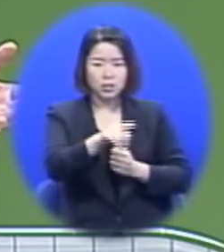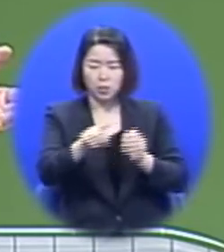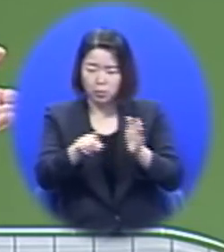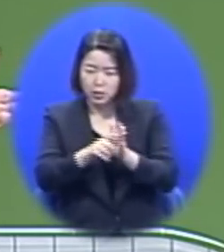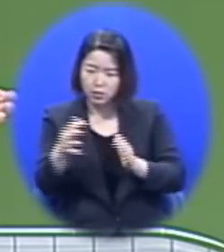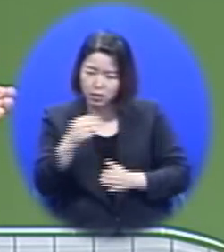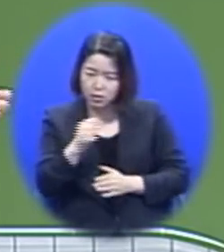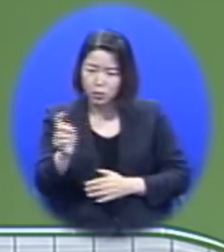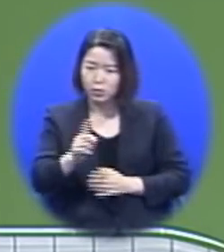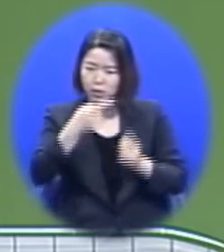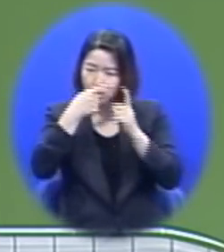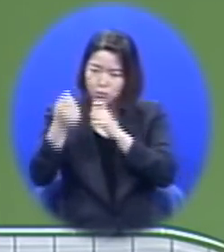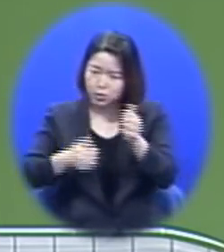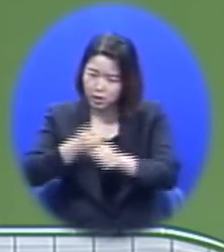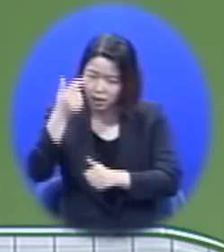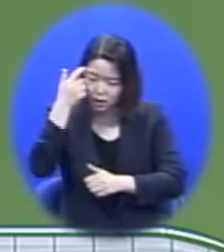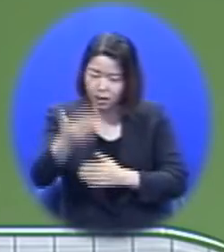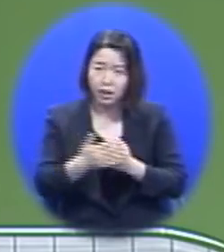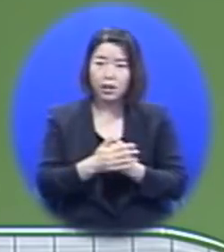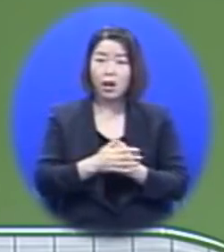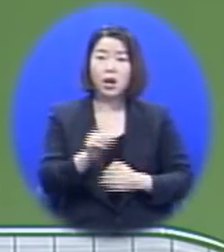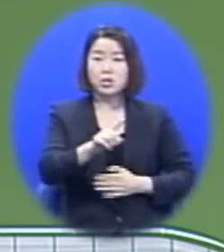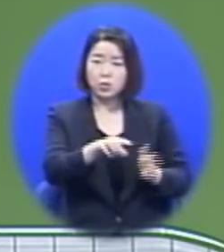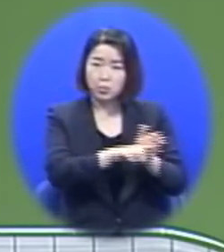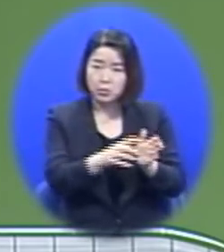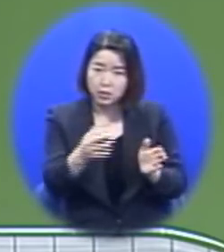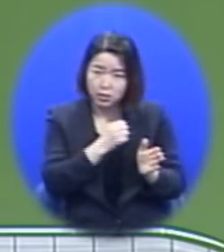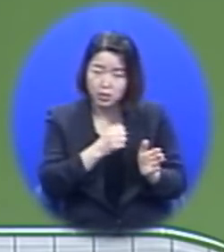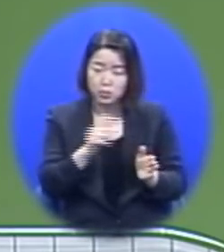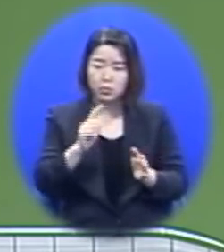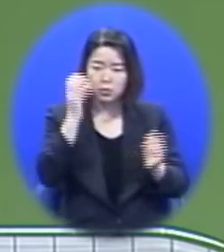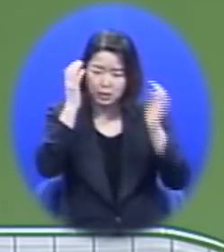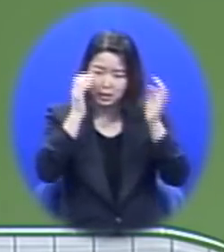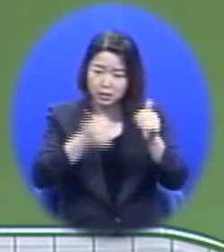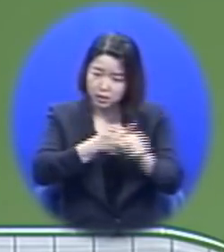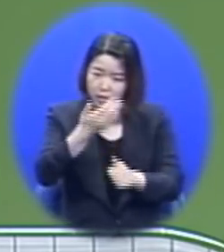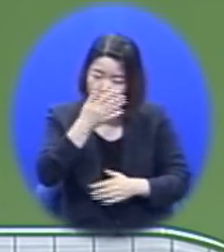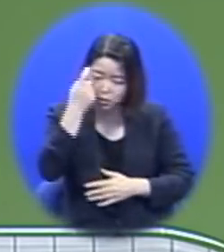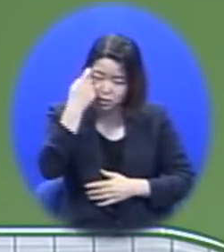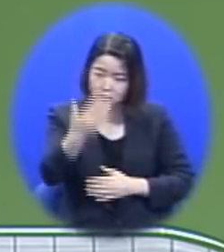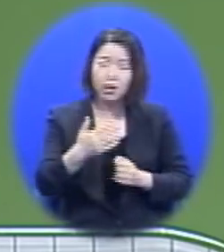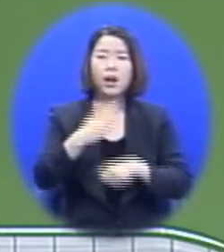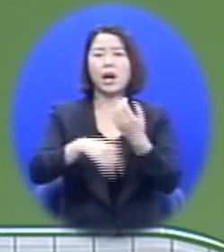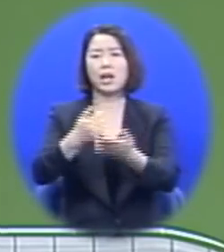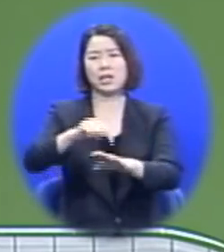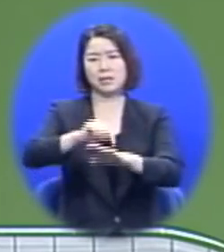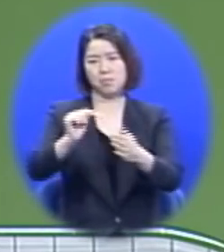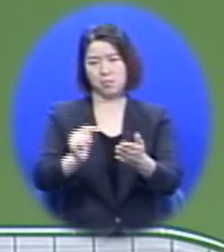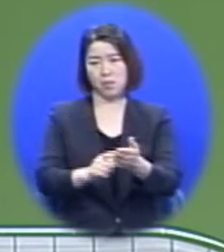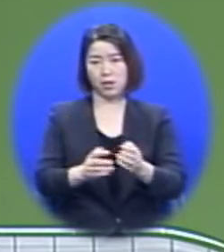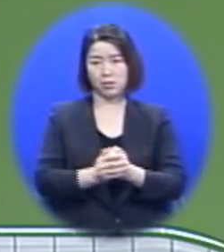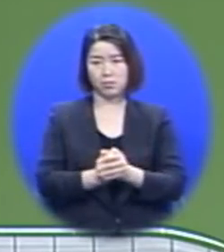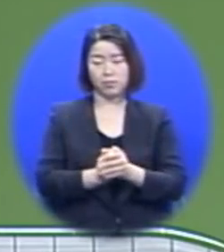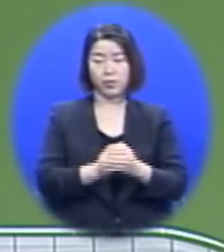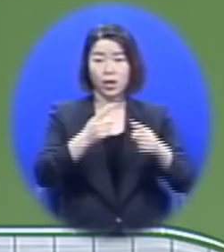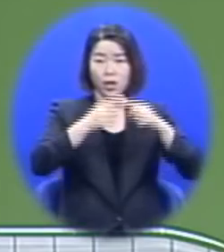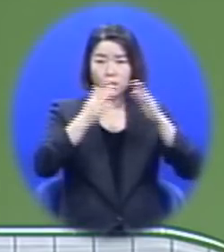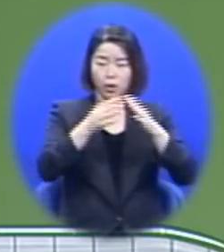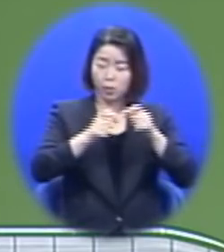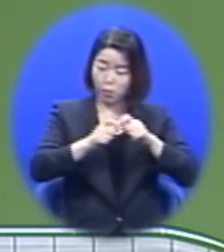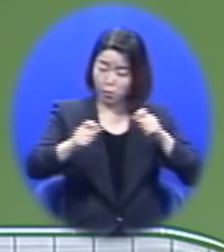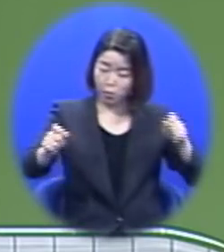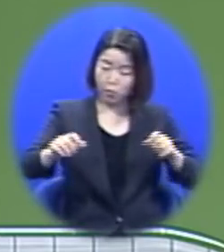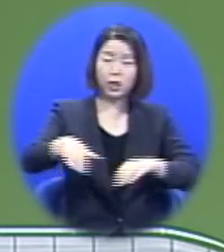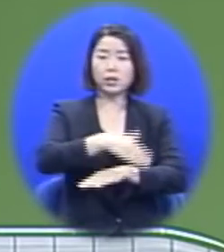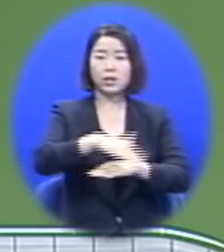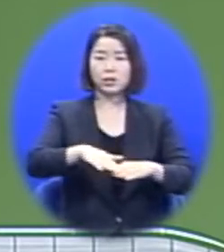이길까? 저 믿음으로 어떻게 저 시련을 견딜까? 여러분 교회 오래 다녔다고 다 어른의 믿음을 가지는 거